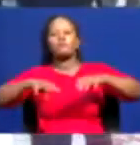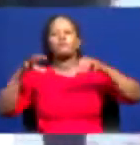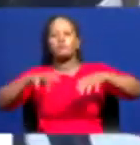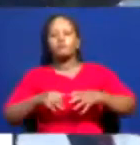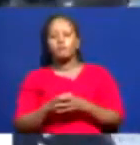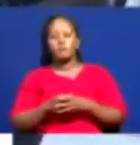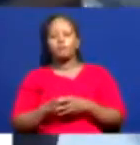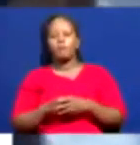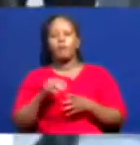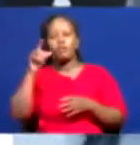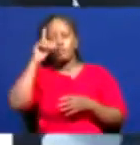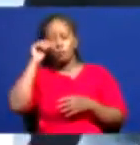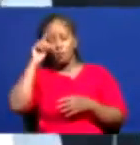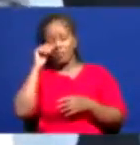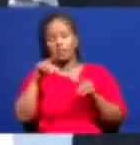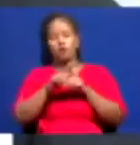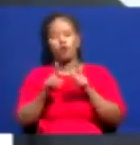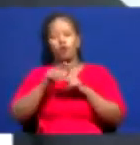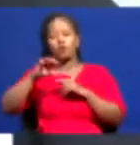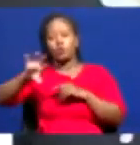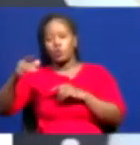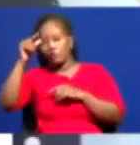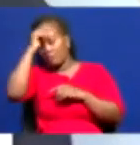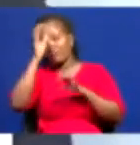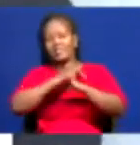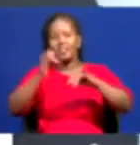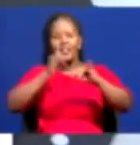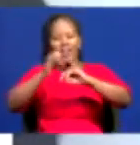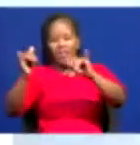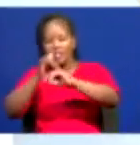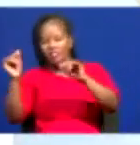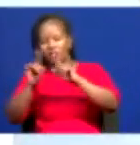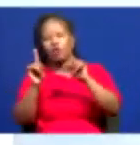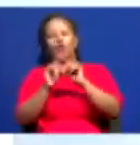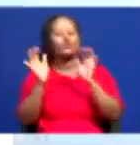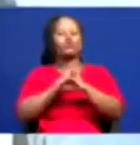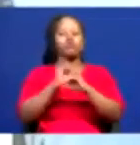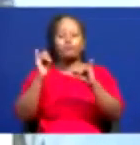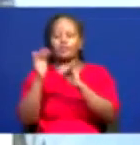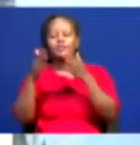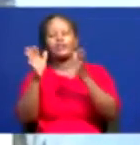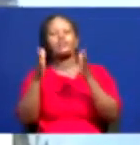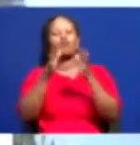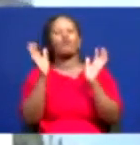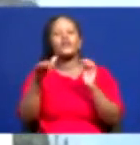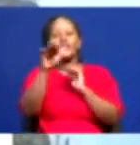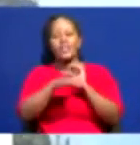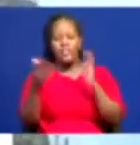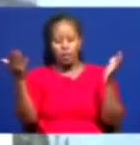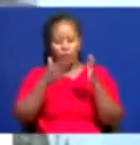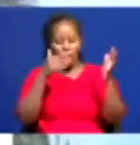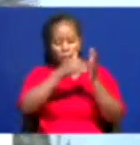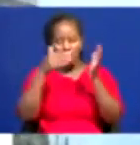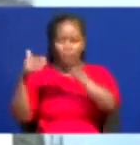Na katika kaunti ya Mombasa, serikali ya kaunti hiyo pia inasafisha na kuzibua mabomba na mitaro ya maji taka katika maeneo yenye uzoefu wa mafuriko wakati